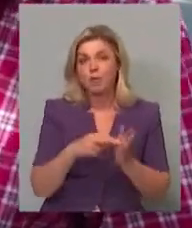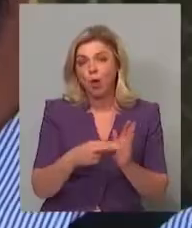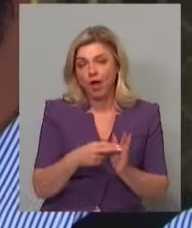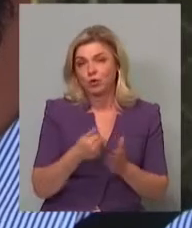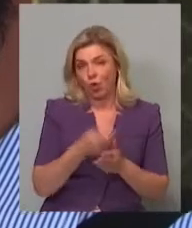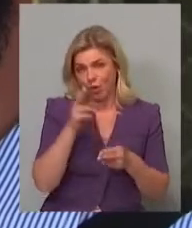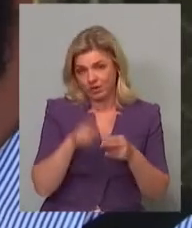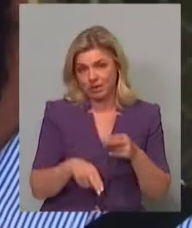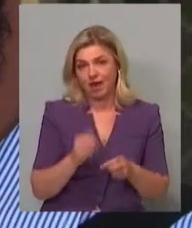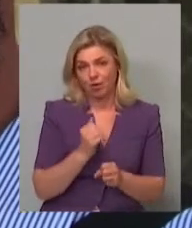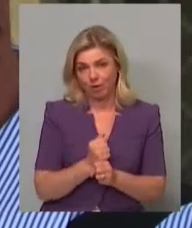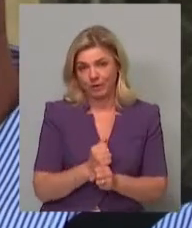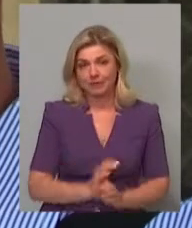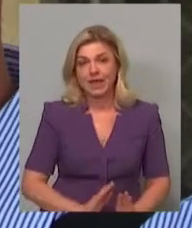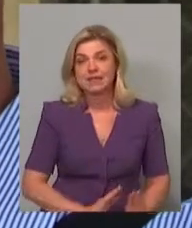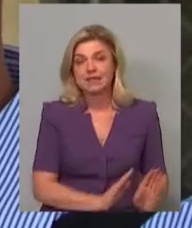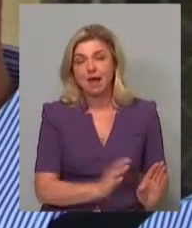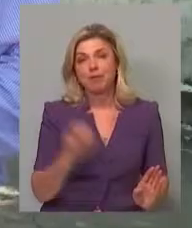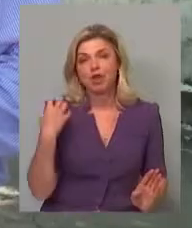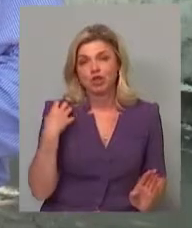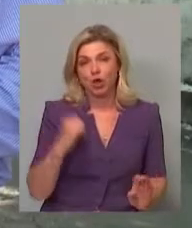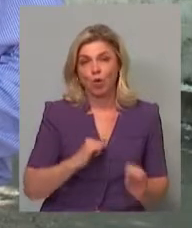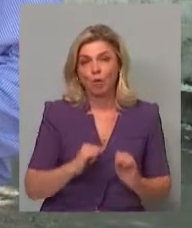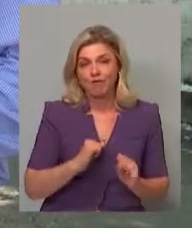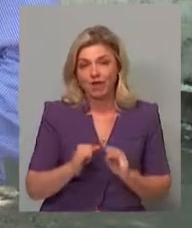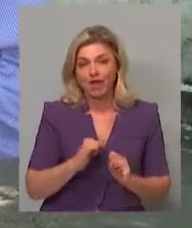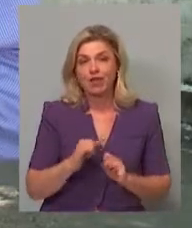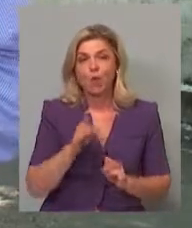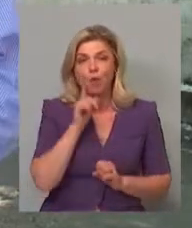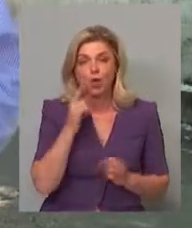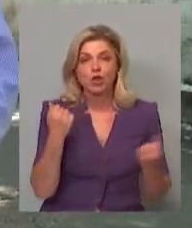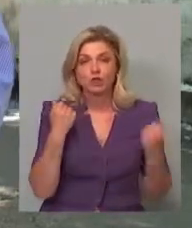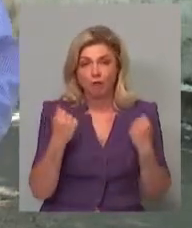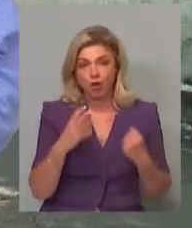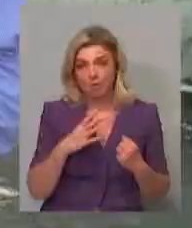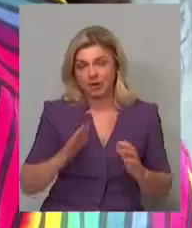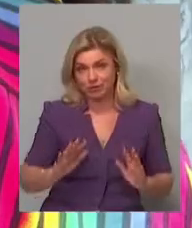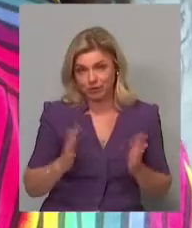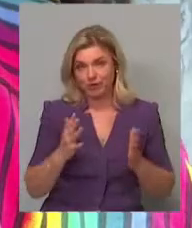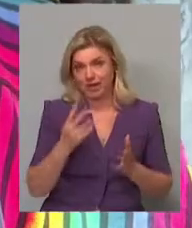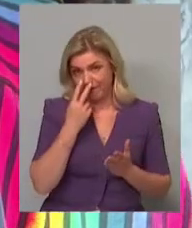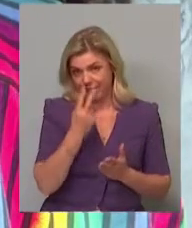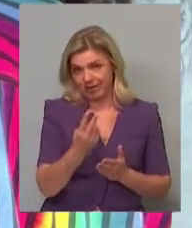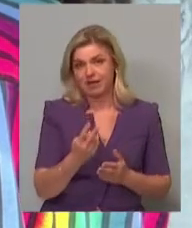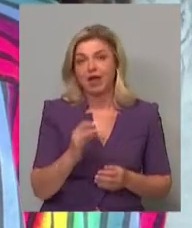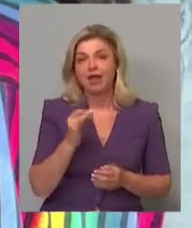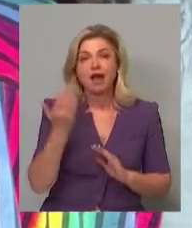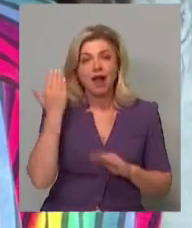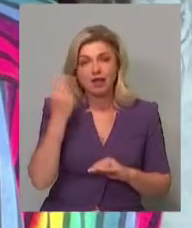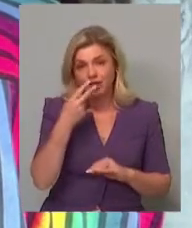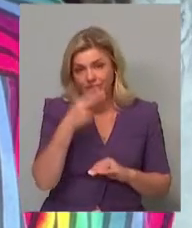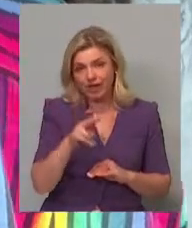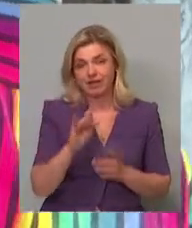будинок. Заступник начальника управління молоді та спорту Віталій Сівак став випадковим свідком створення муралу. Раніше бачив його